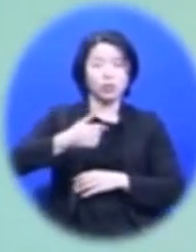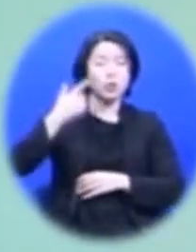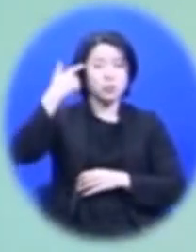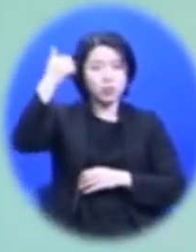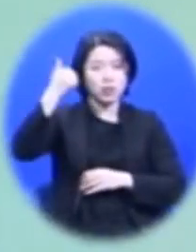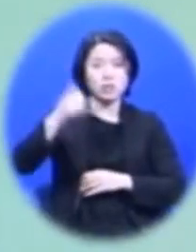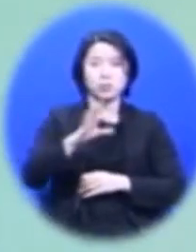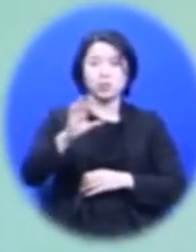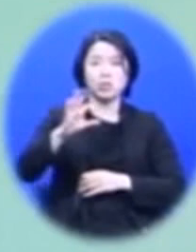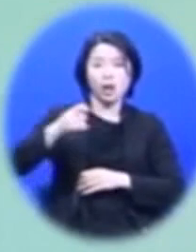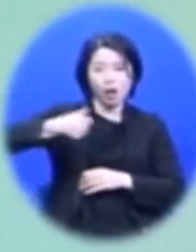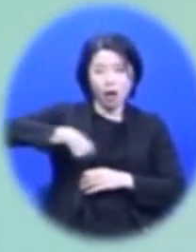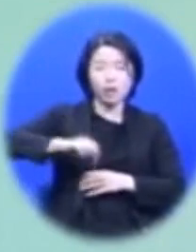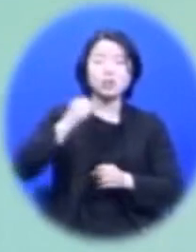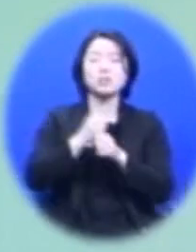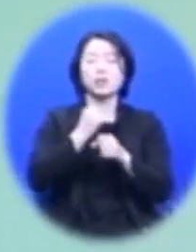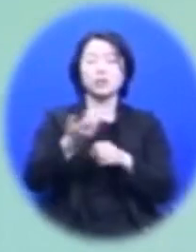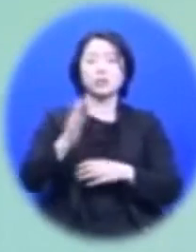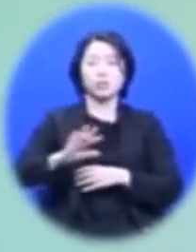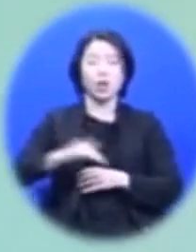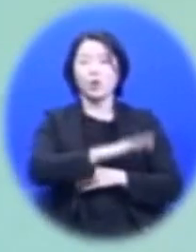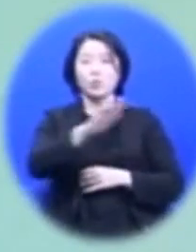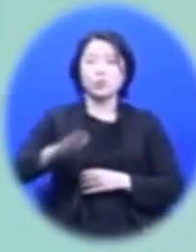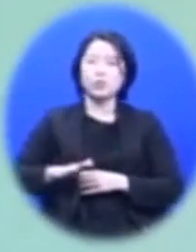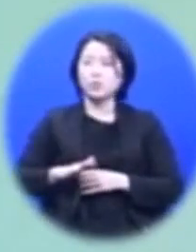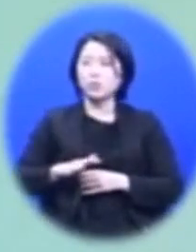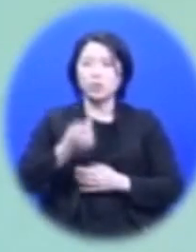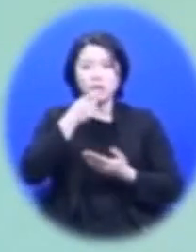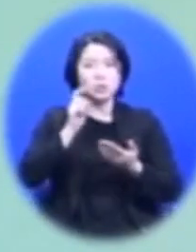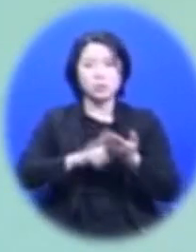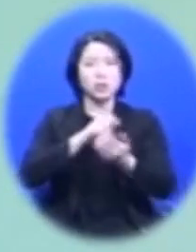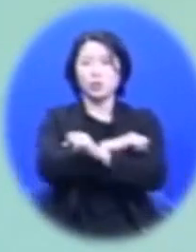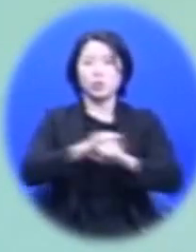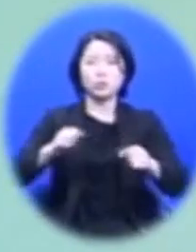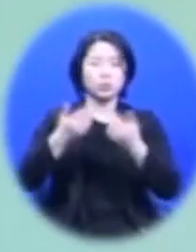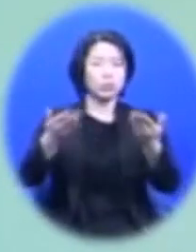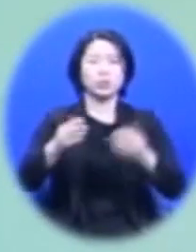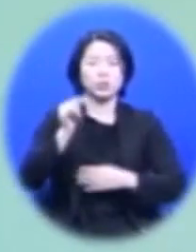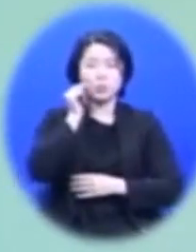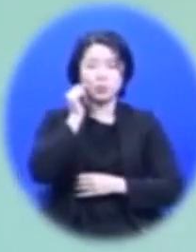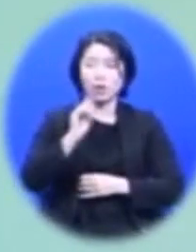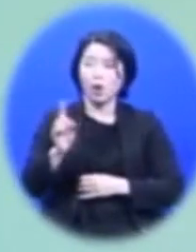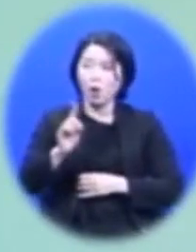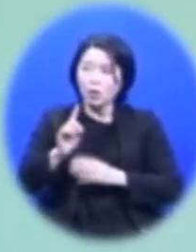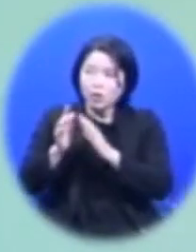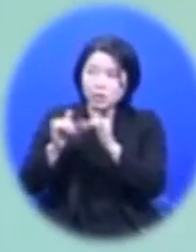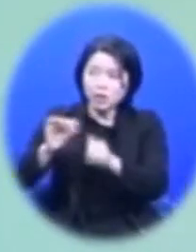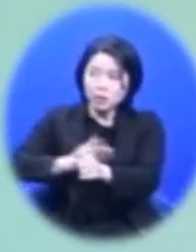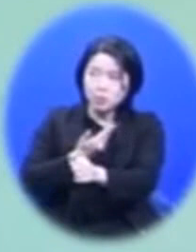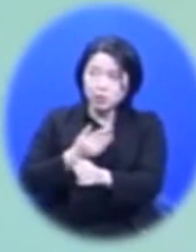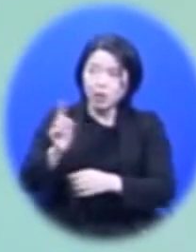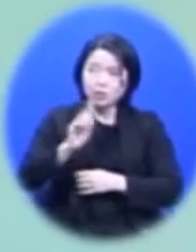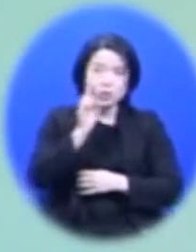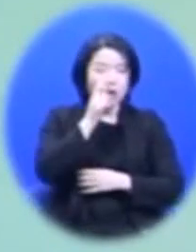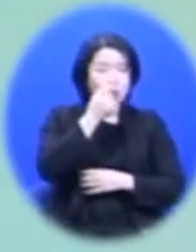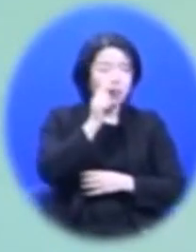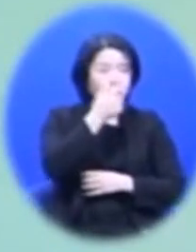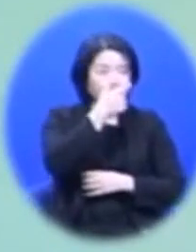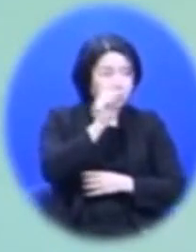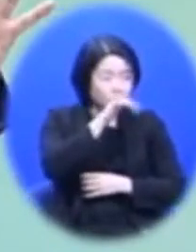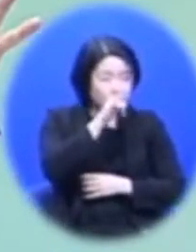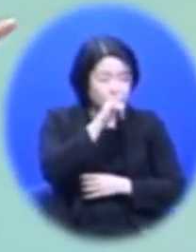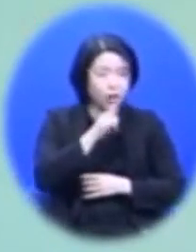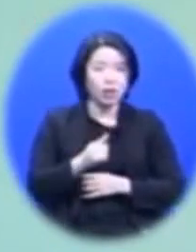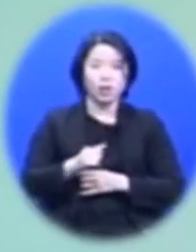삼았는데 우리는 좀처럼 용서함이 없어요. 어떤 사람이 뭘 잘못했다, 무슨 큰 허물이 있다 그러면 교회